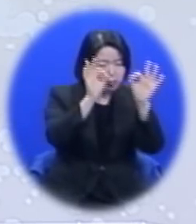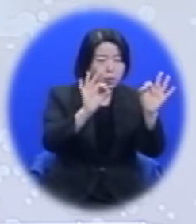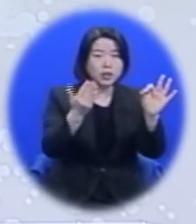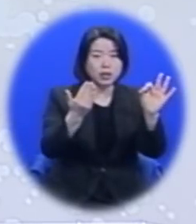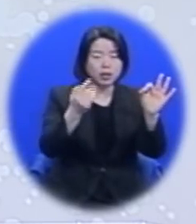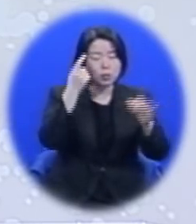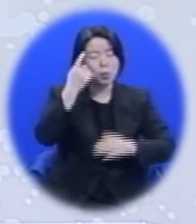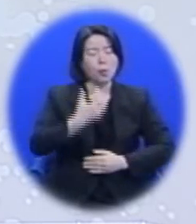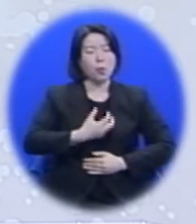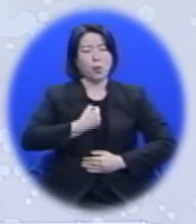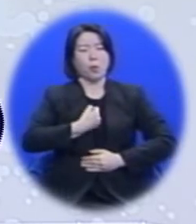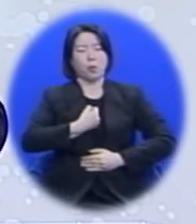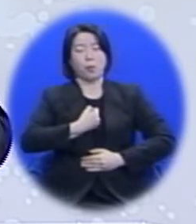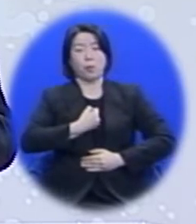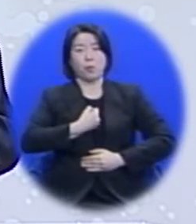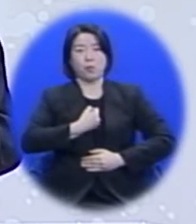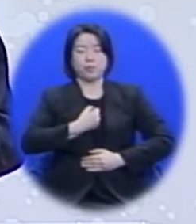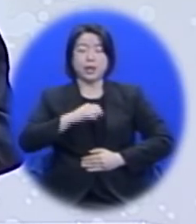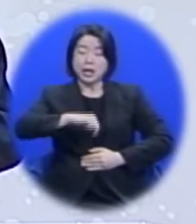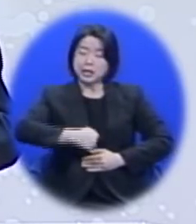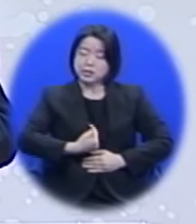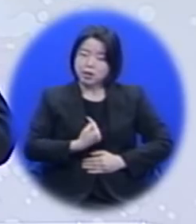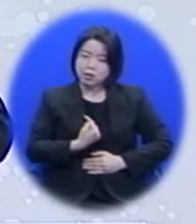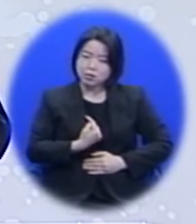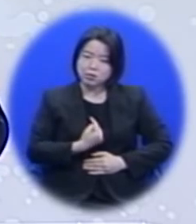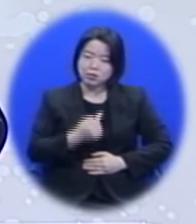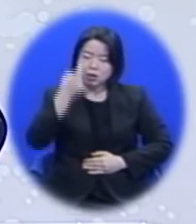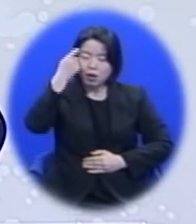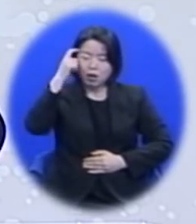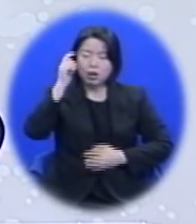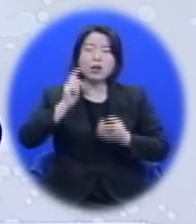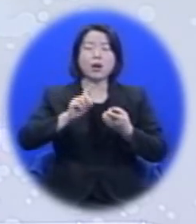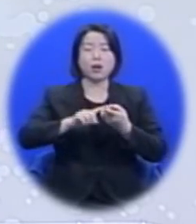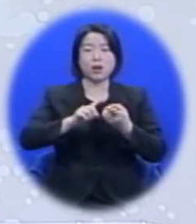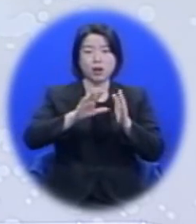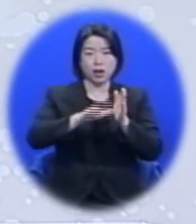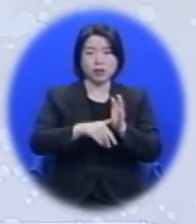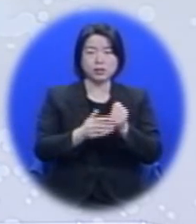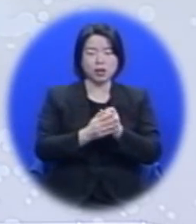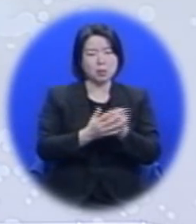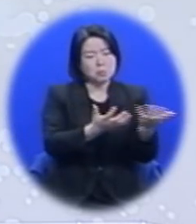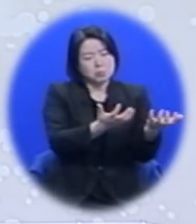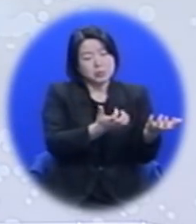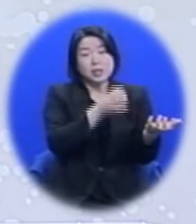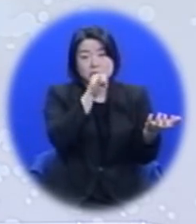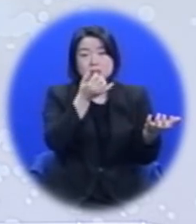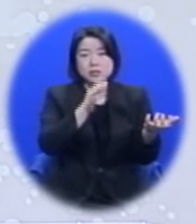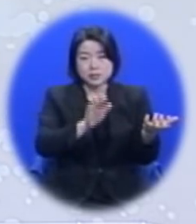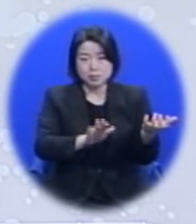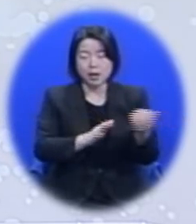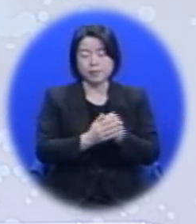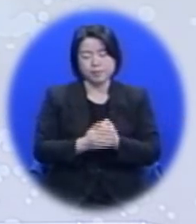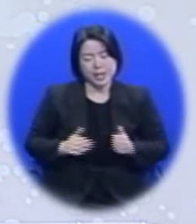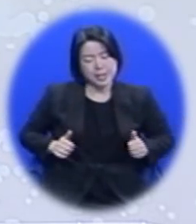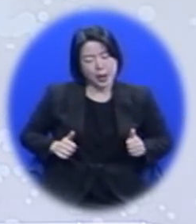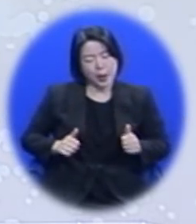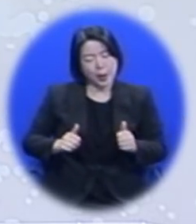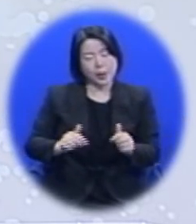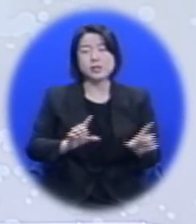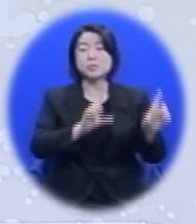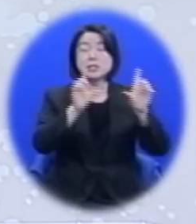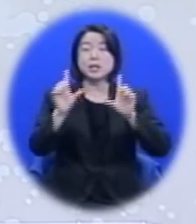받습니다. 자기는 나름대로 아주 인색하게 살았지만 열심히